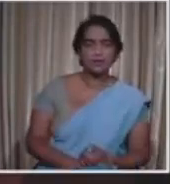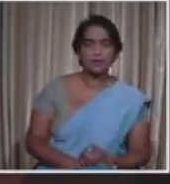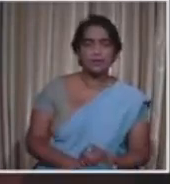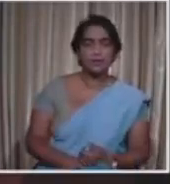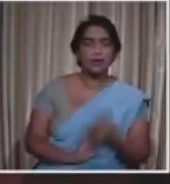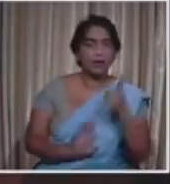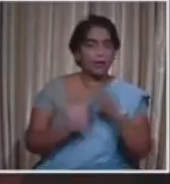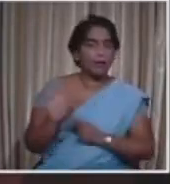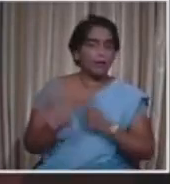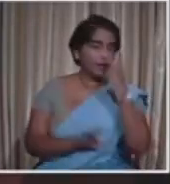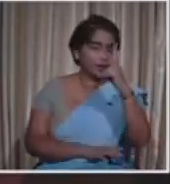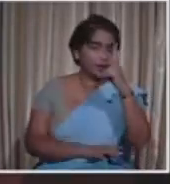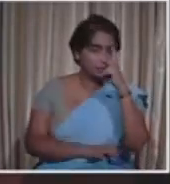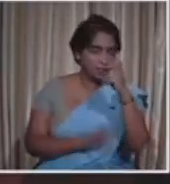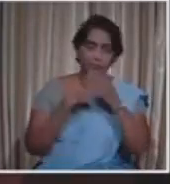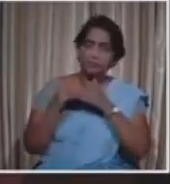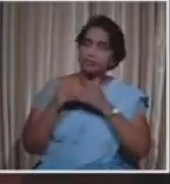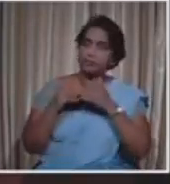වසර දෙකහමාරක් තුල